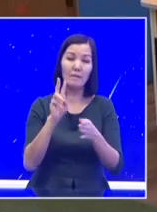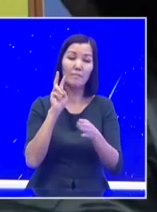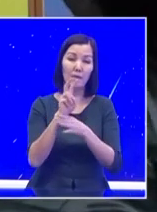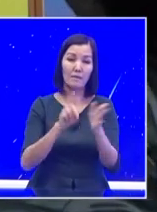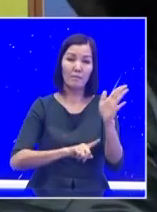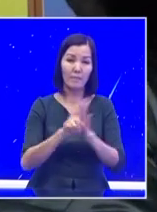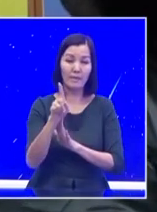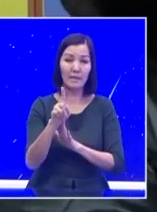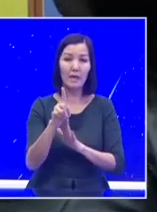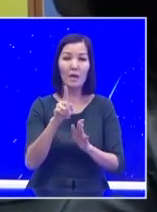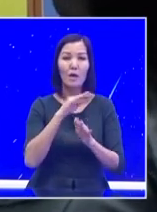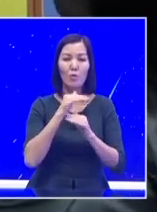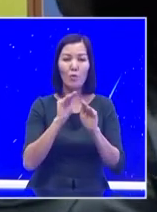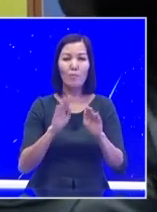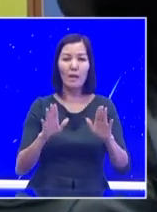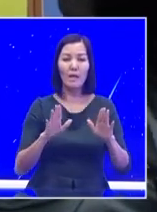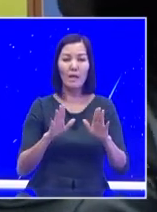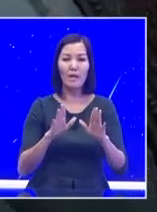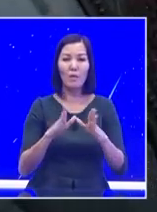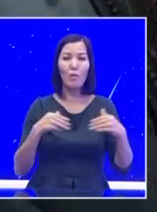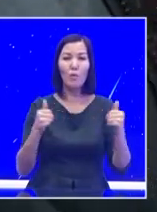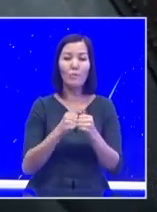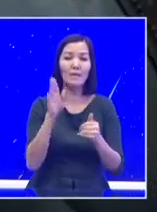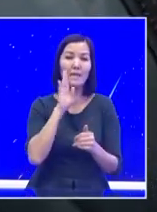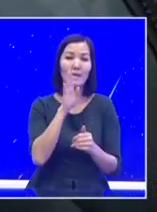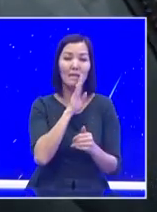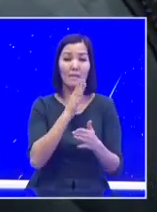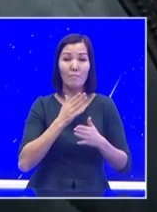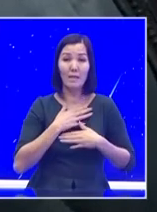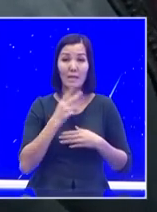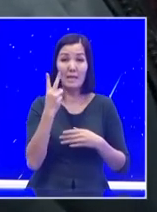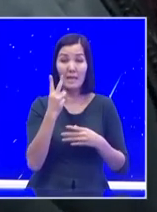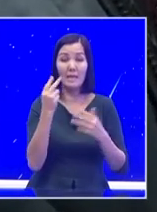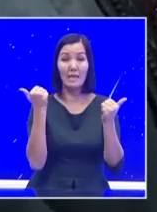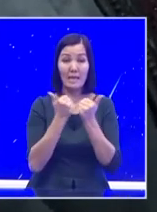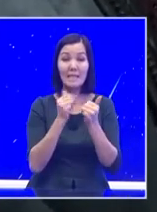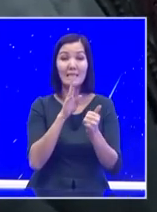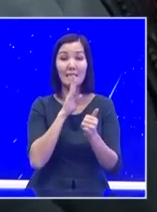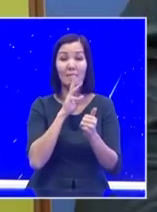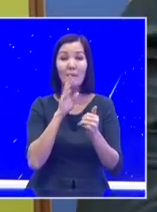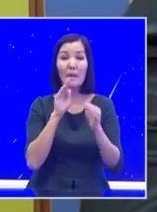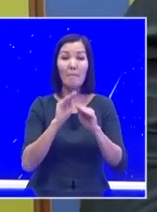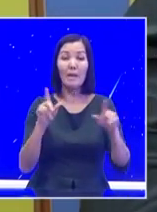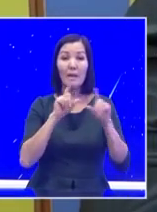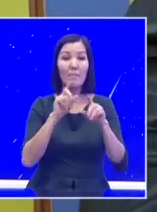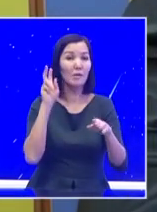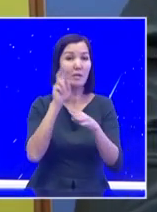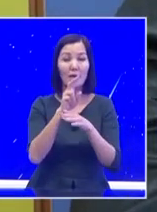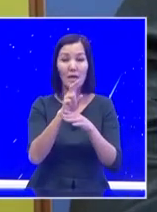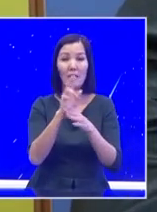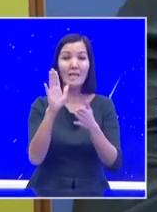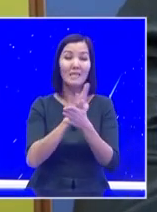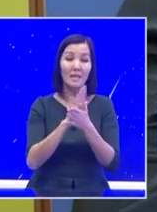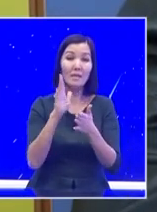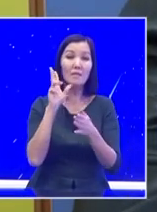бастапты. Көпбалалы ана ретінде ғана менің балаларым тегін барып жүр балабақшаға. Абылай егіздер ретінде ондай